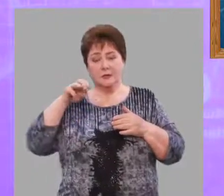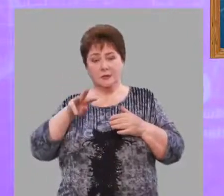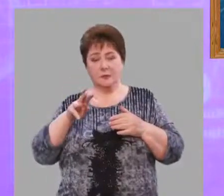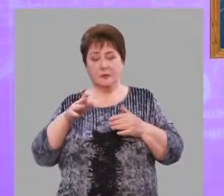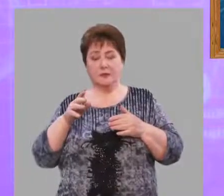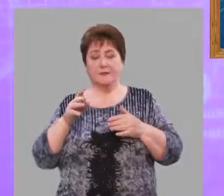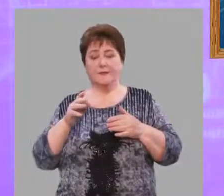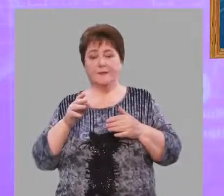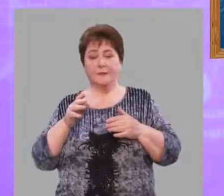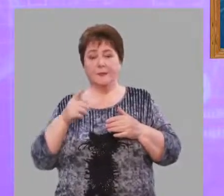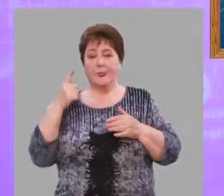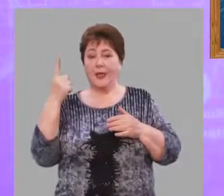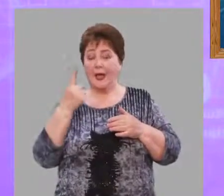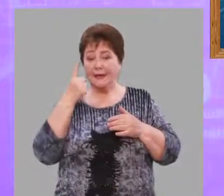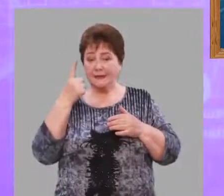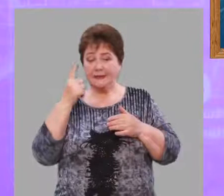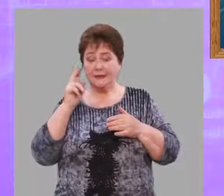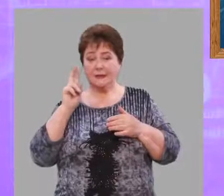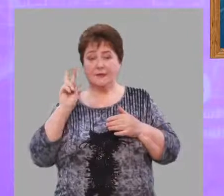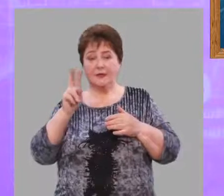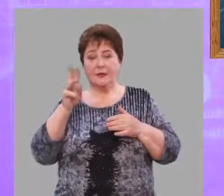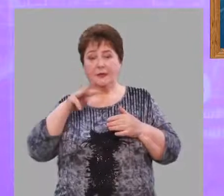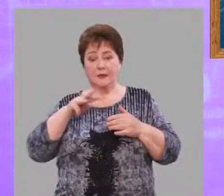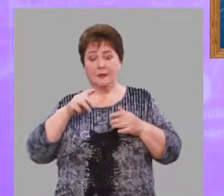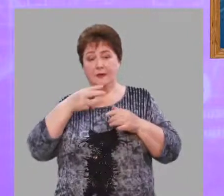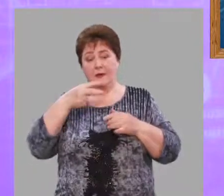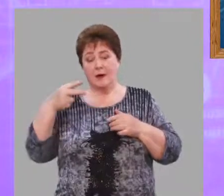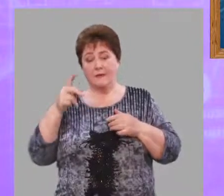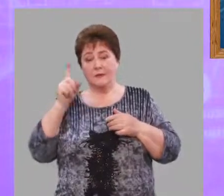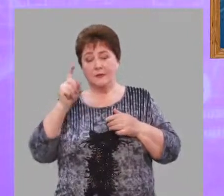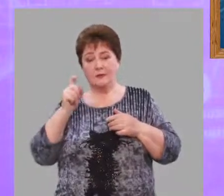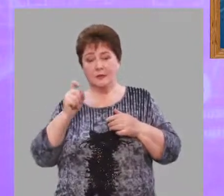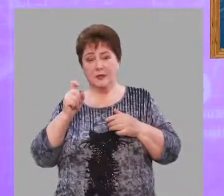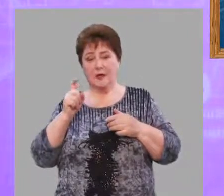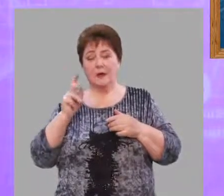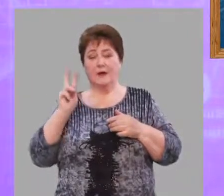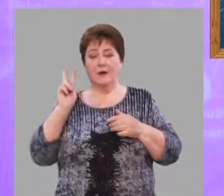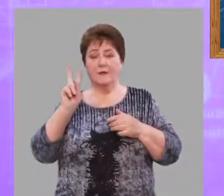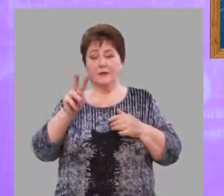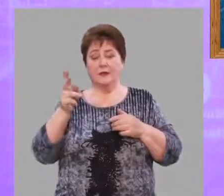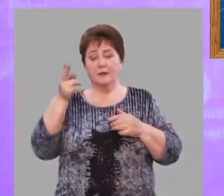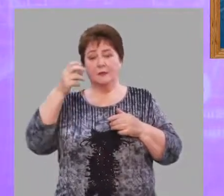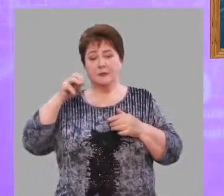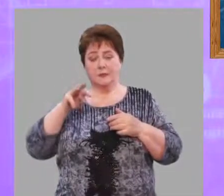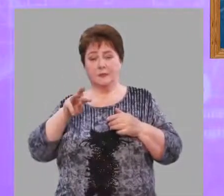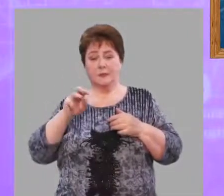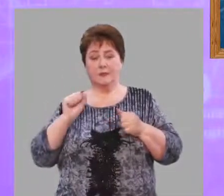Значит, 1 квадратный метр равен 100 квадратным